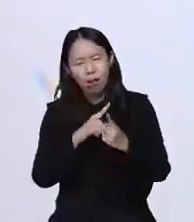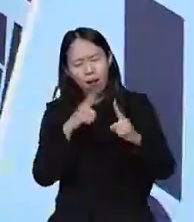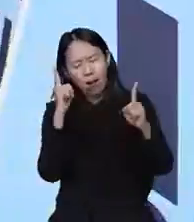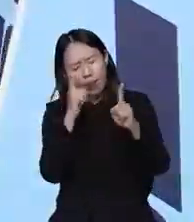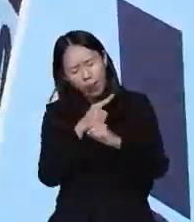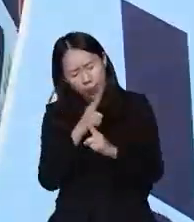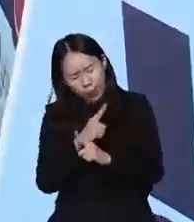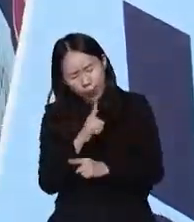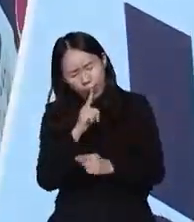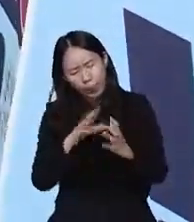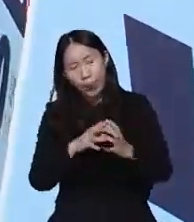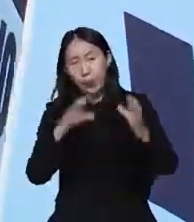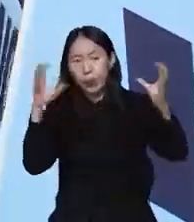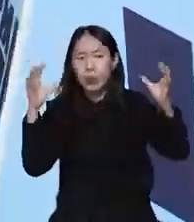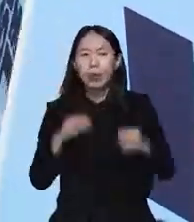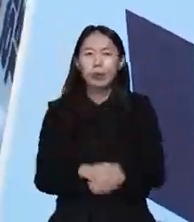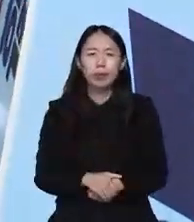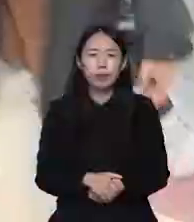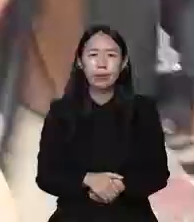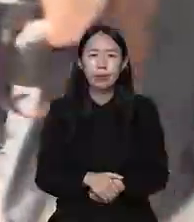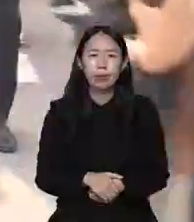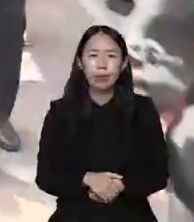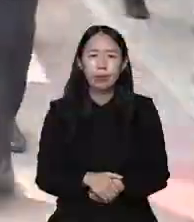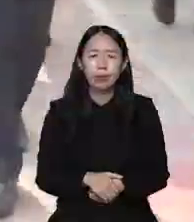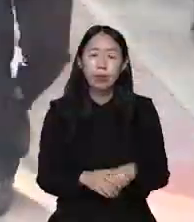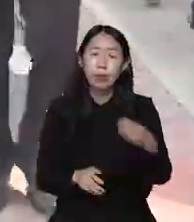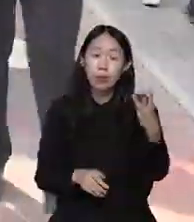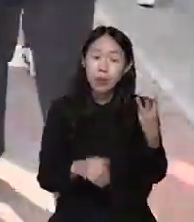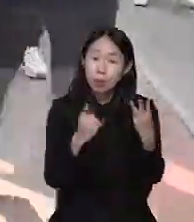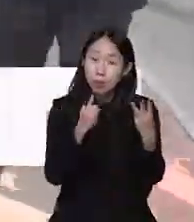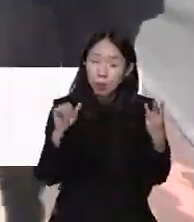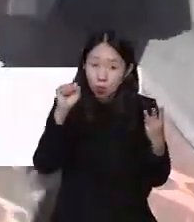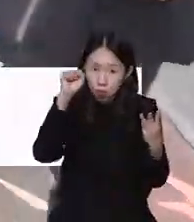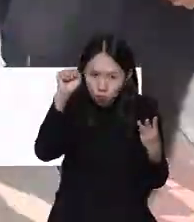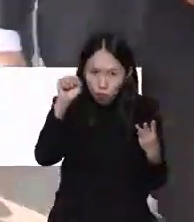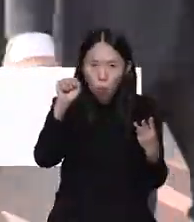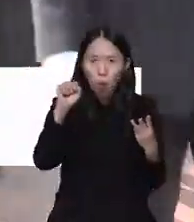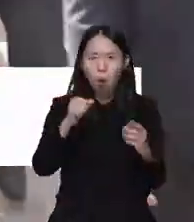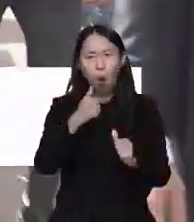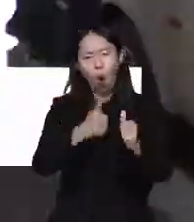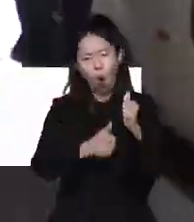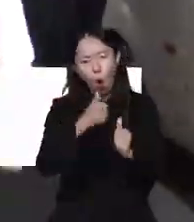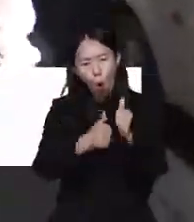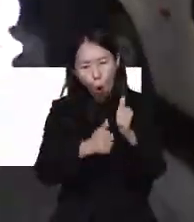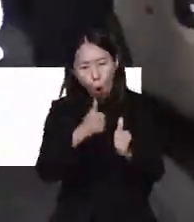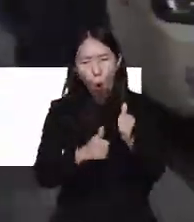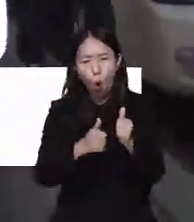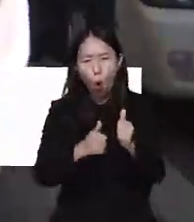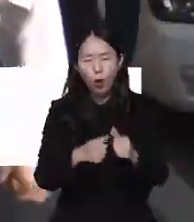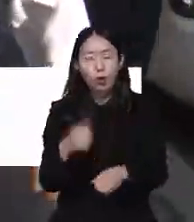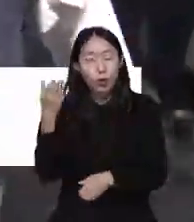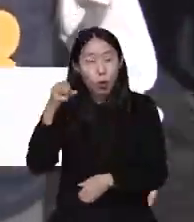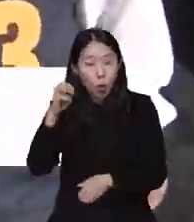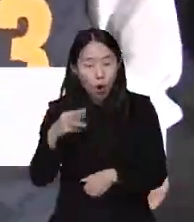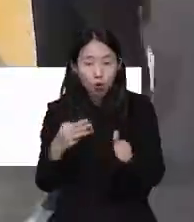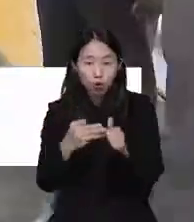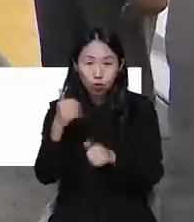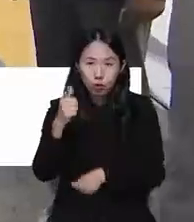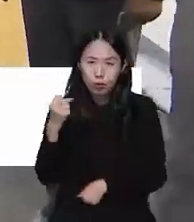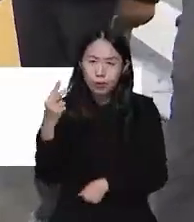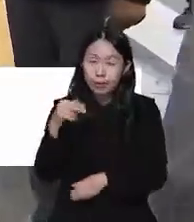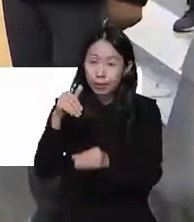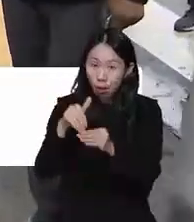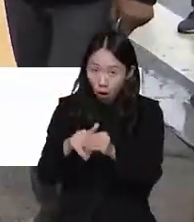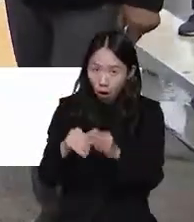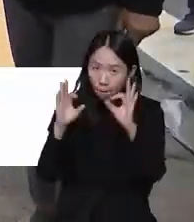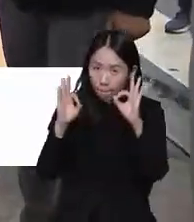양상도 빚어지고 있습니다. 특히 3명의 후보가 초접전을 펼치는 것으로 분석되는 영광군수 재선거의